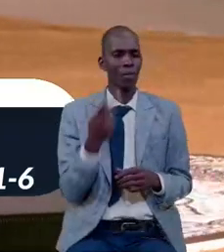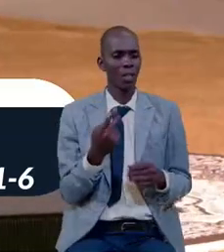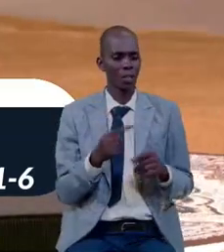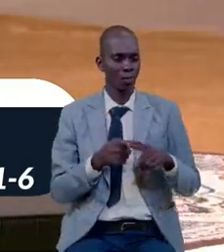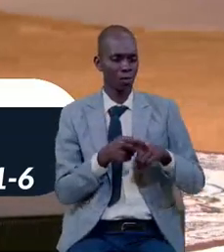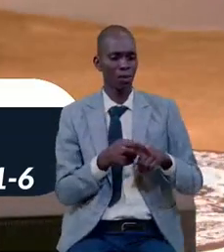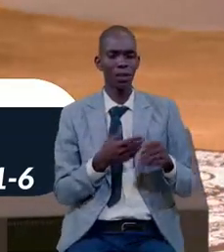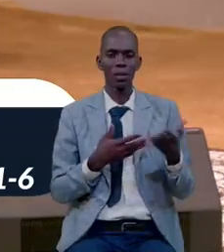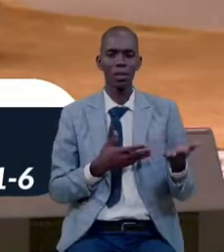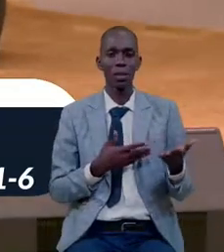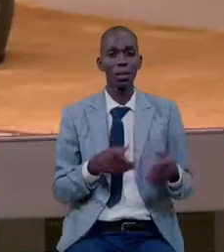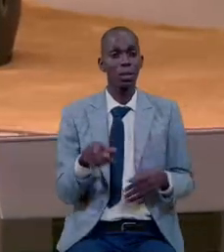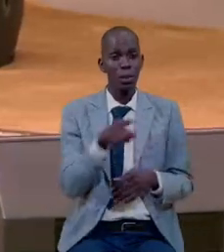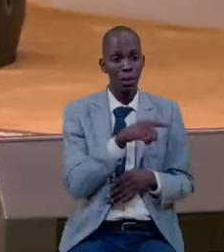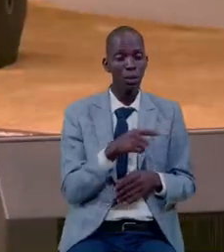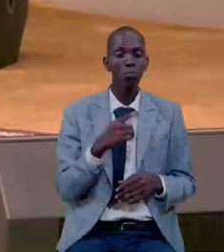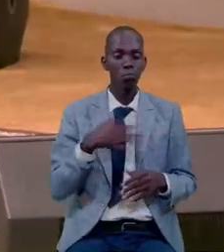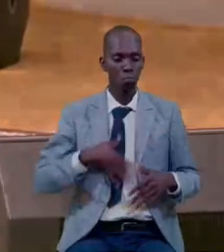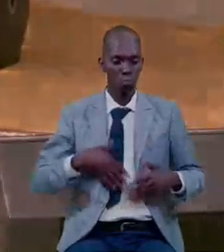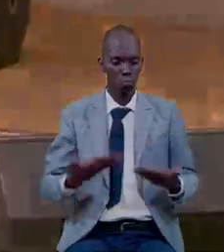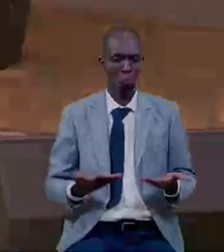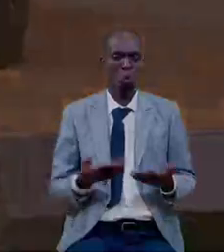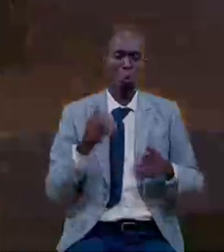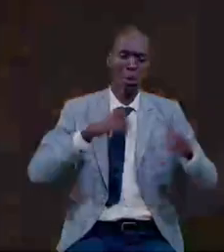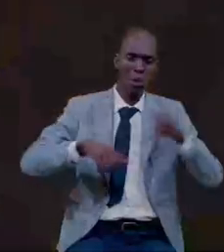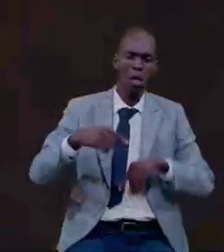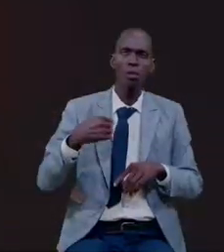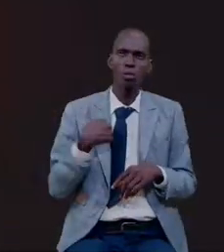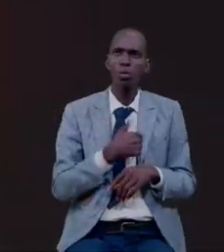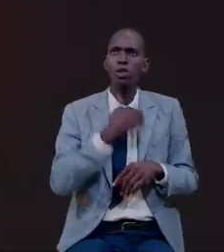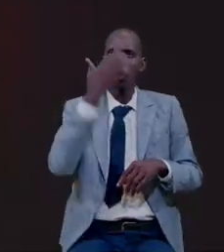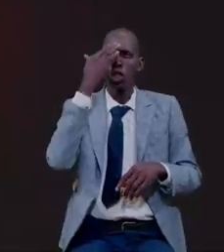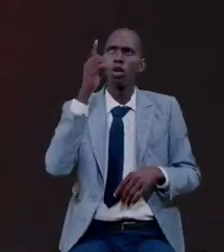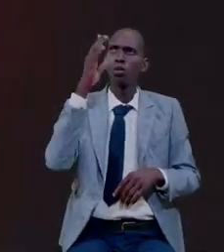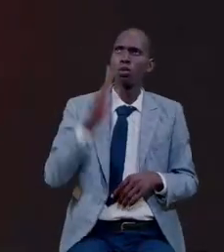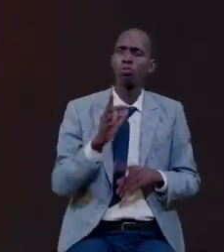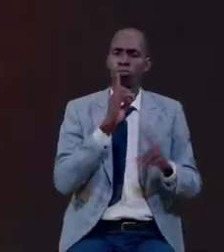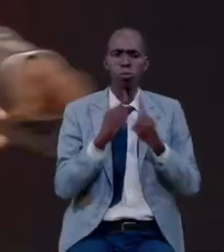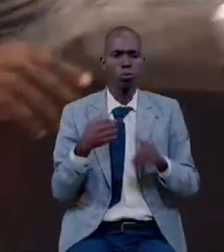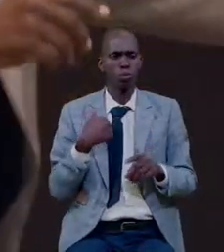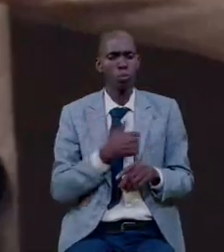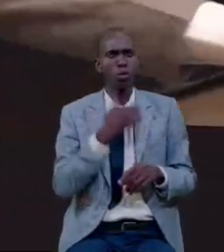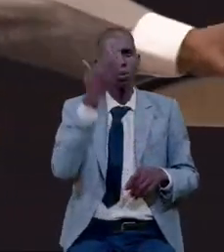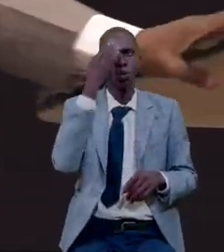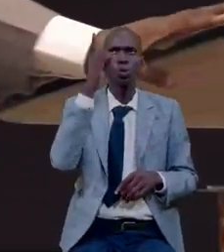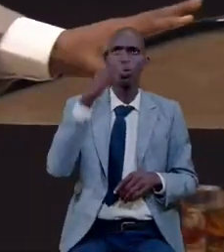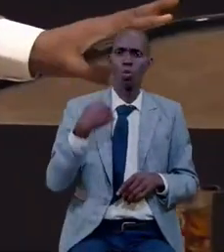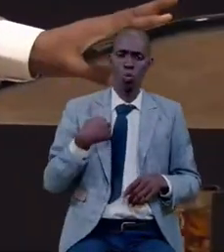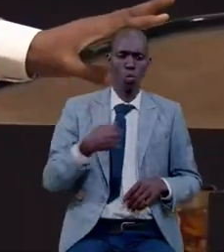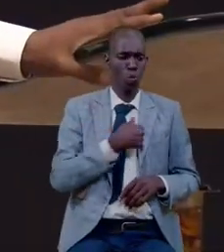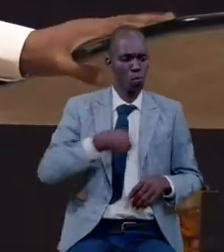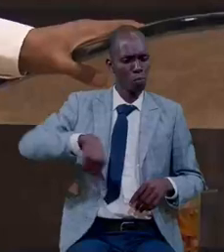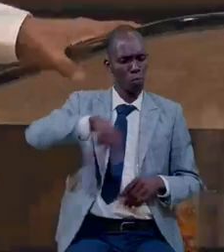voir la contradiction dans leur vie. Ils croient, ils professent connaître Dieu, ils professent être enfants de